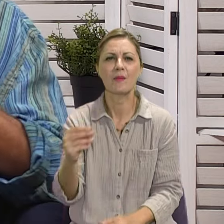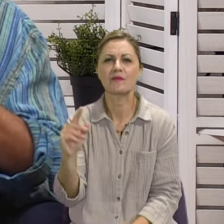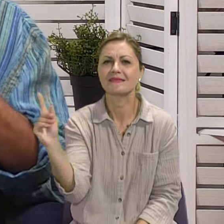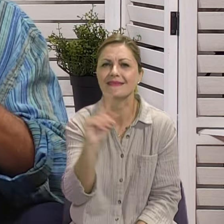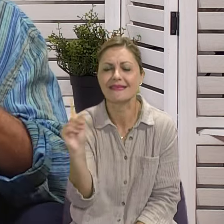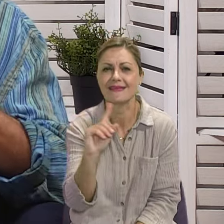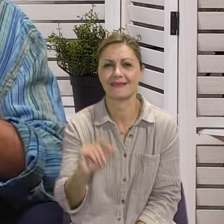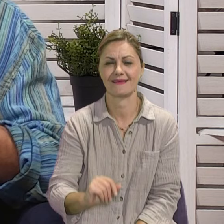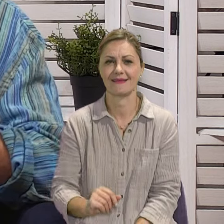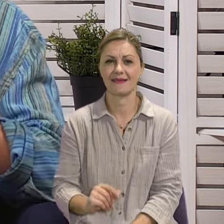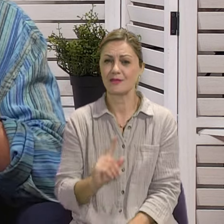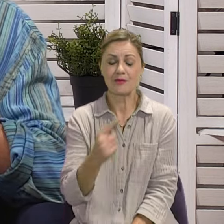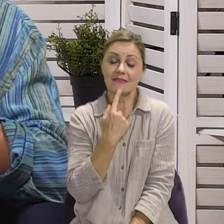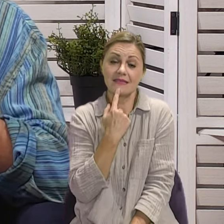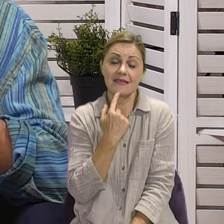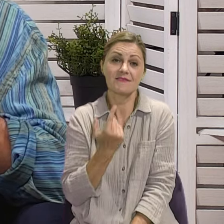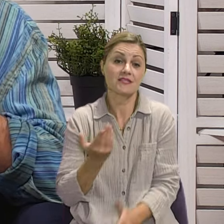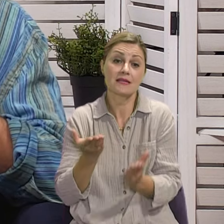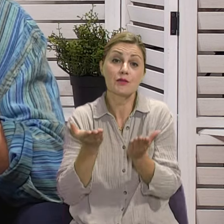redatelj, bilo što. I to...